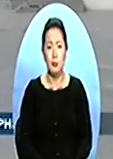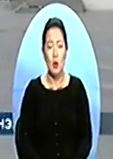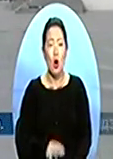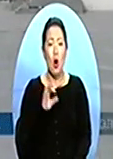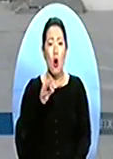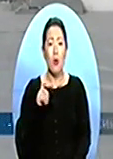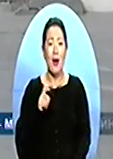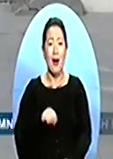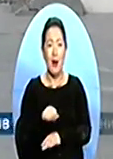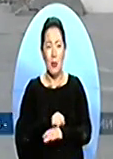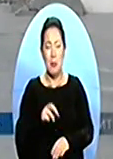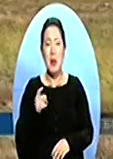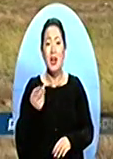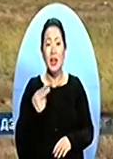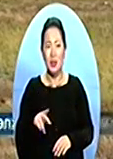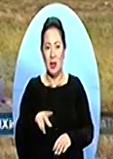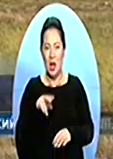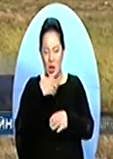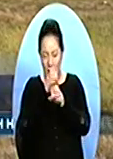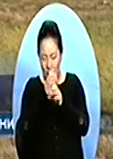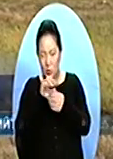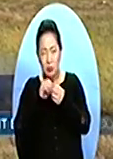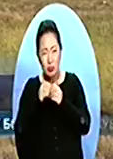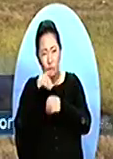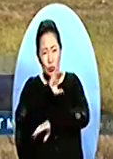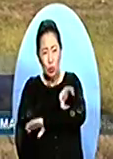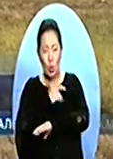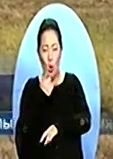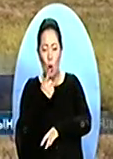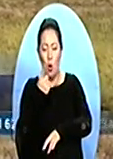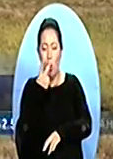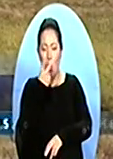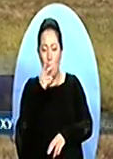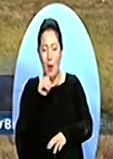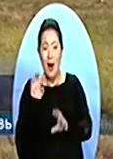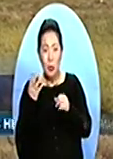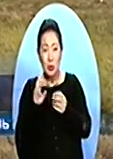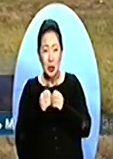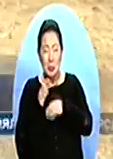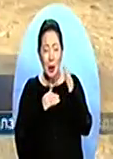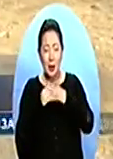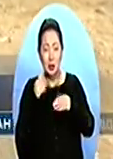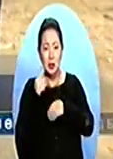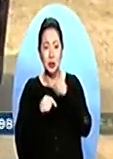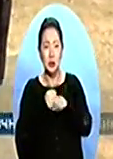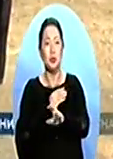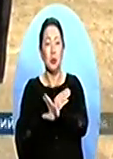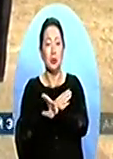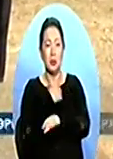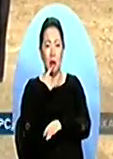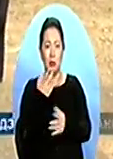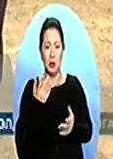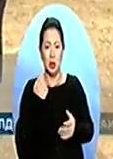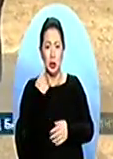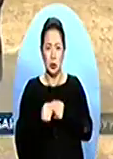Өвөрхангай аймгийн Мэргэд лаборатори сургуулийн барилгын ажил 2014 онд эхэлж жилийн хугацаанд дуусах төлөвлөгөөтэй байжээ. Улсын төсвөөс жил бүр 500